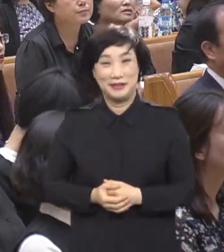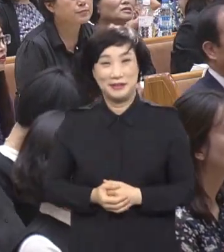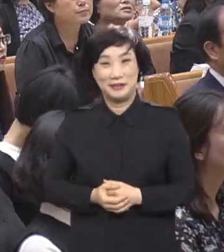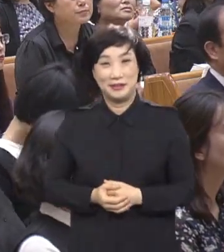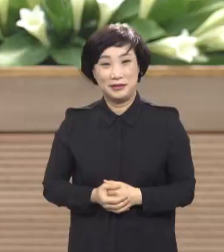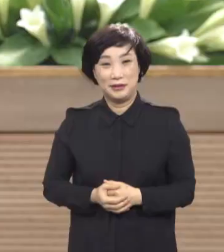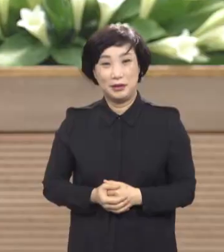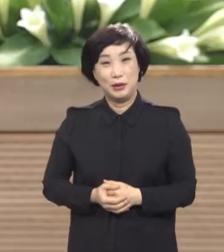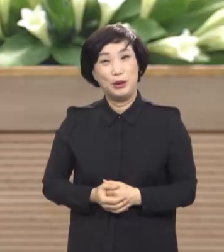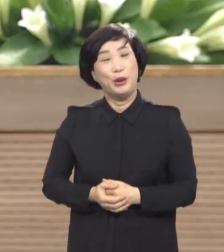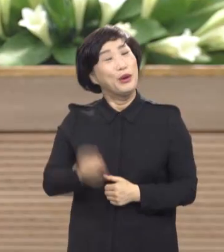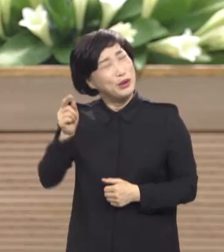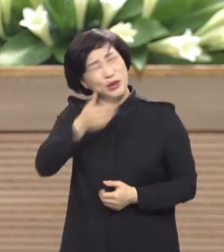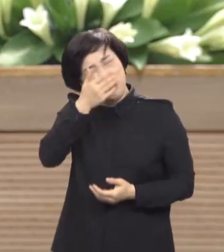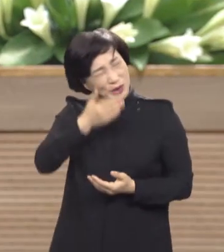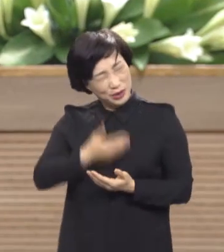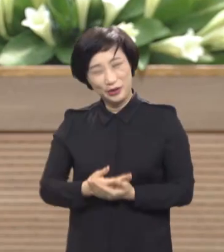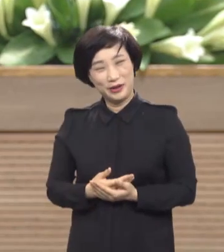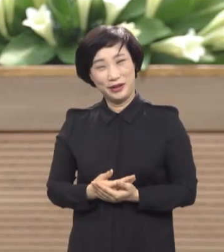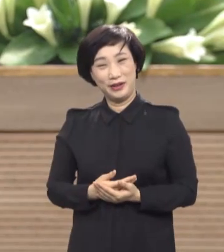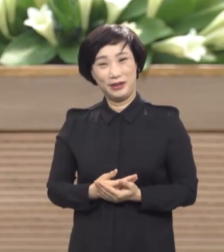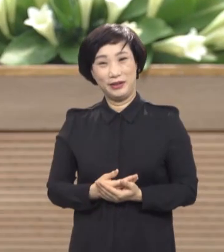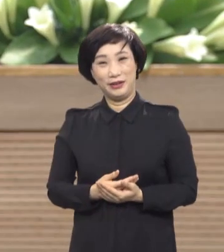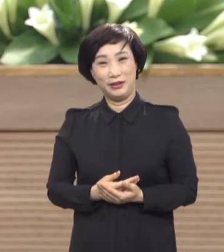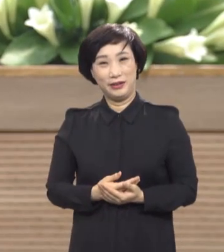얼마나 중요한 일인가